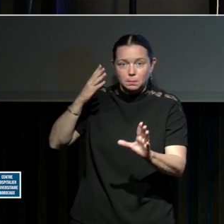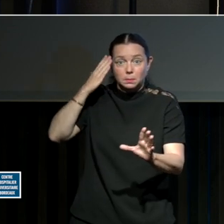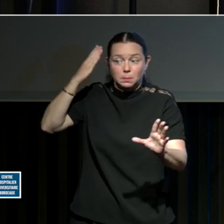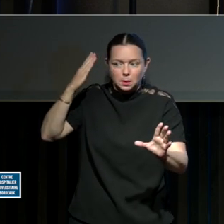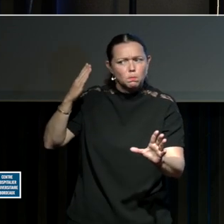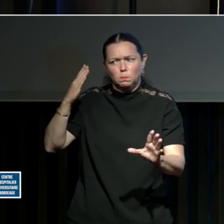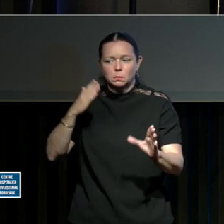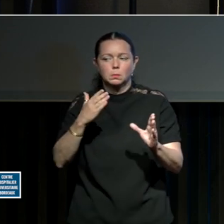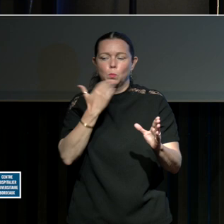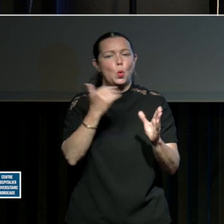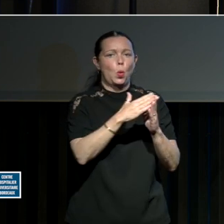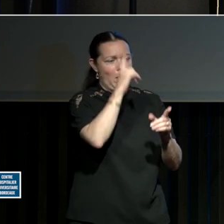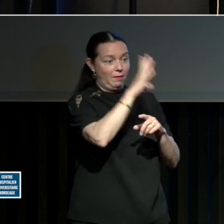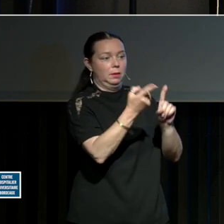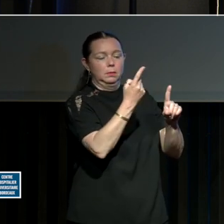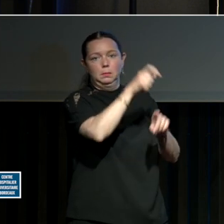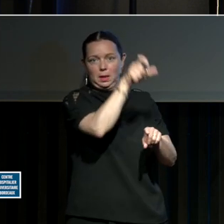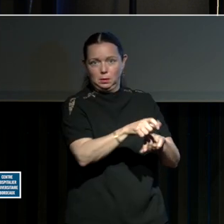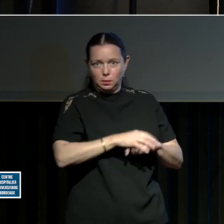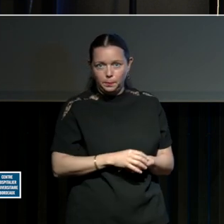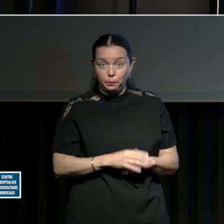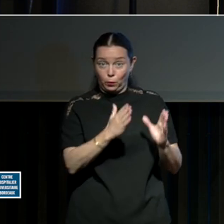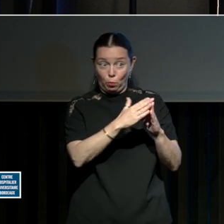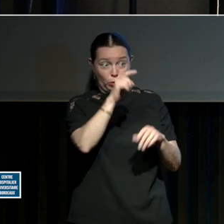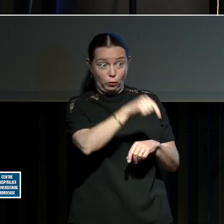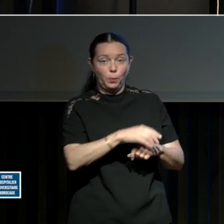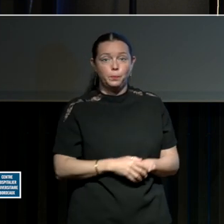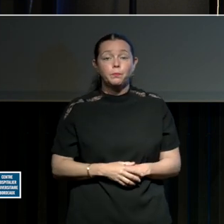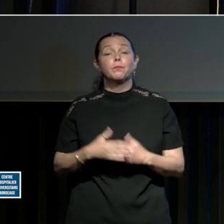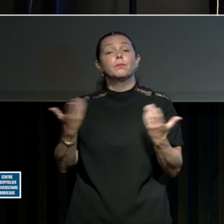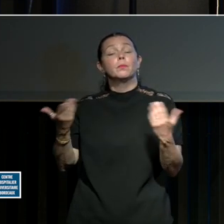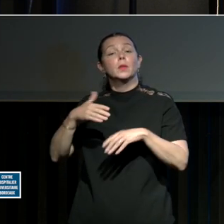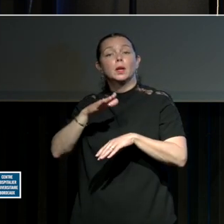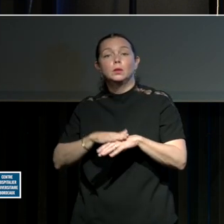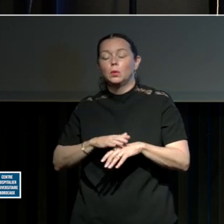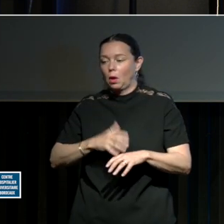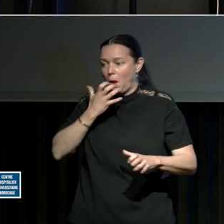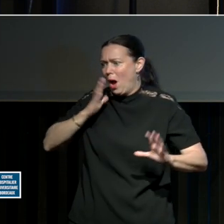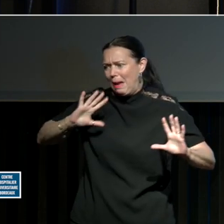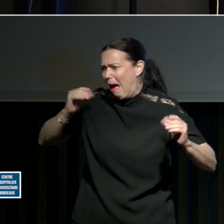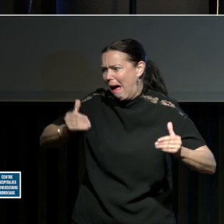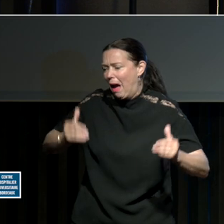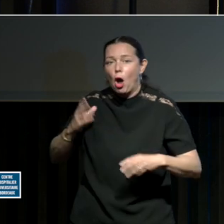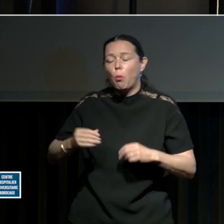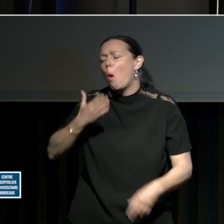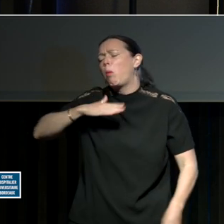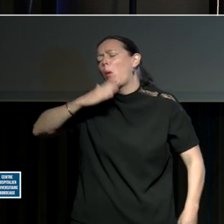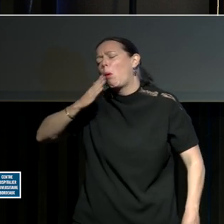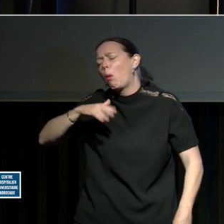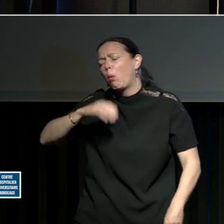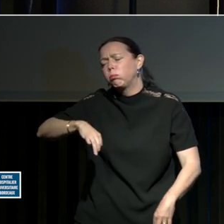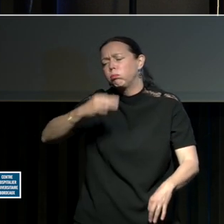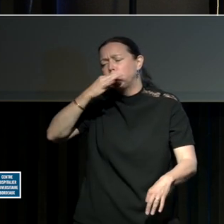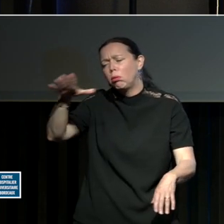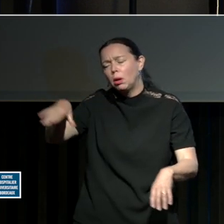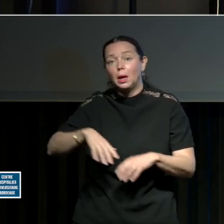un avis spécialisé. Et finalement, face à la dramatisation ou la banalisation, il est important finalement de